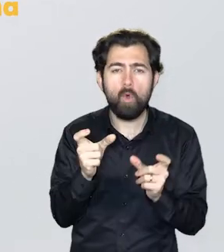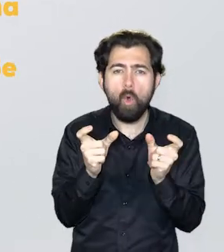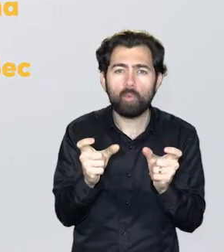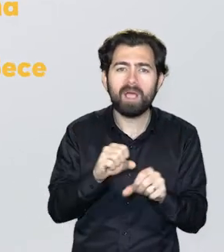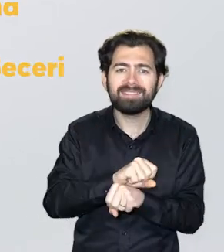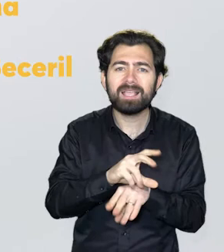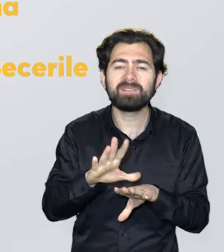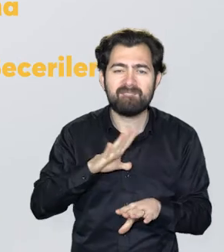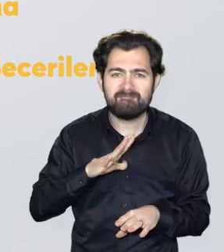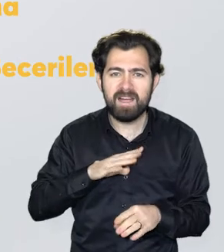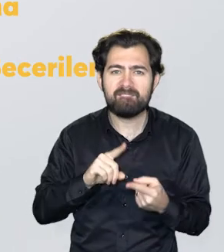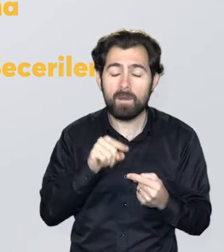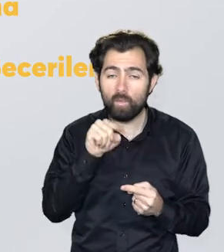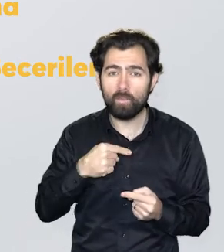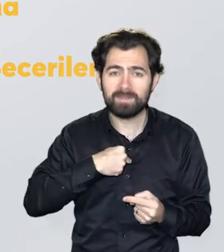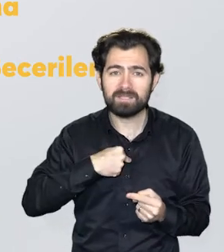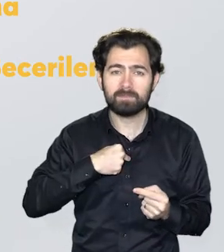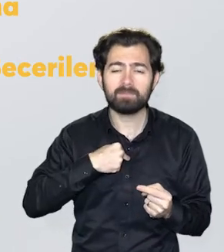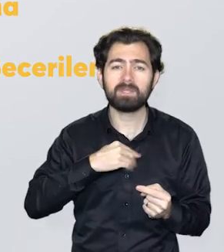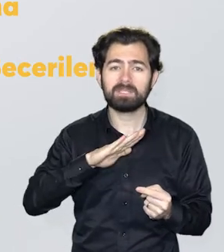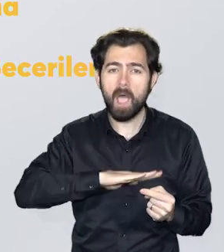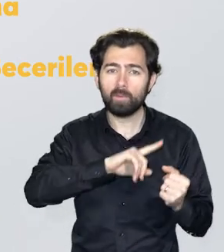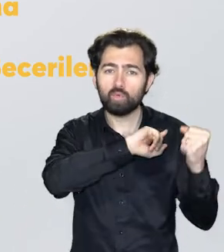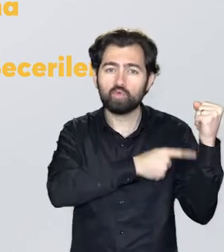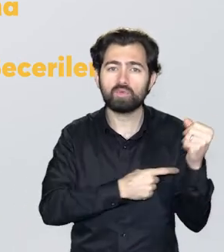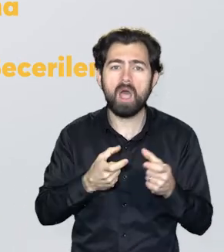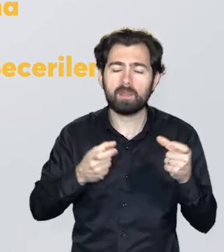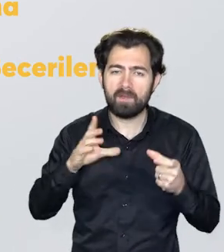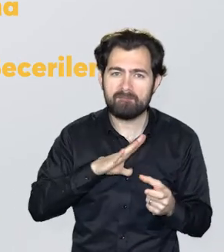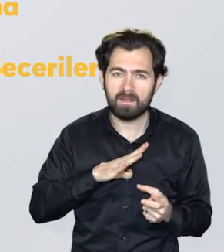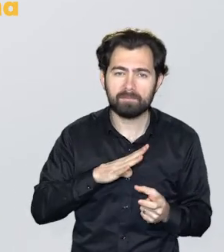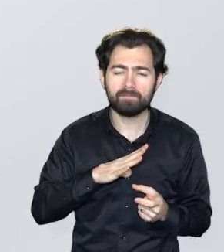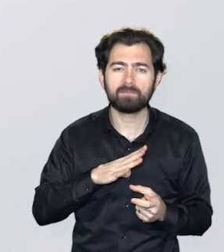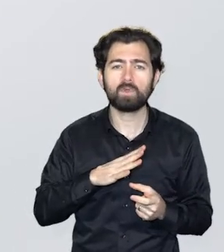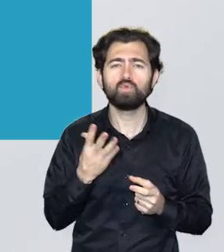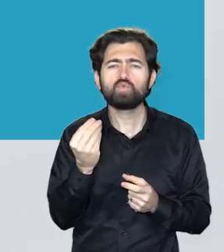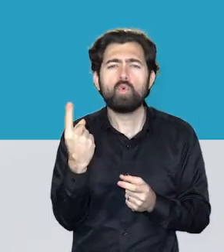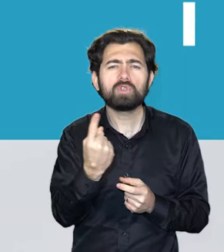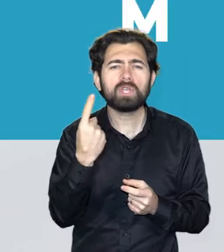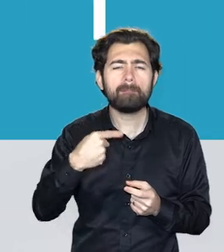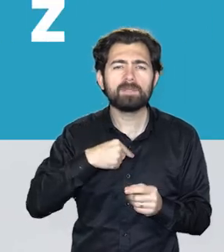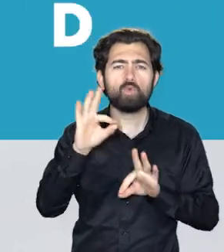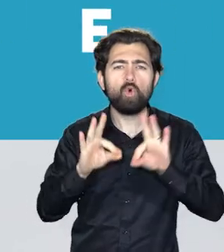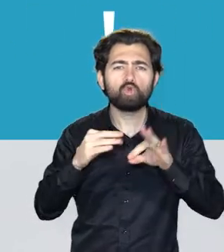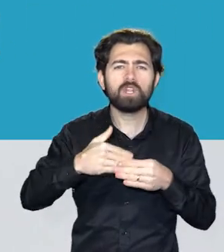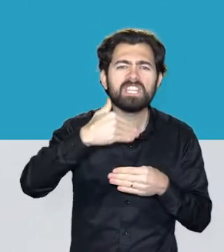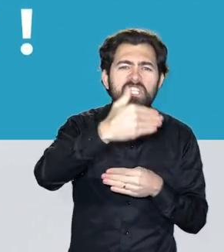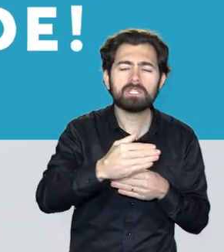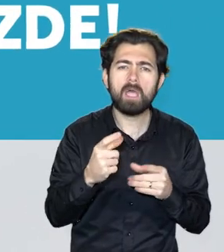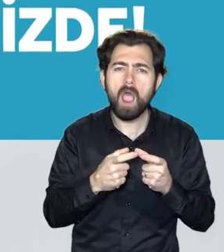bir bağışıklık sistemimiz de vardır ve bu bizim dayanma gücümüzü artırır. Pek çok şey kontrolümüz dışında gelişse